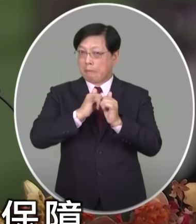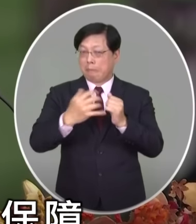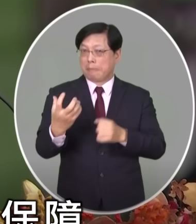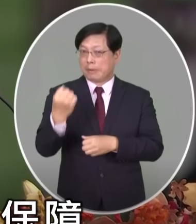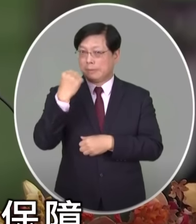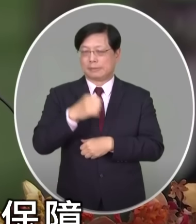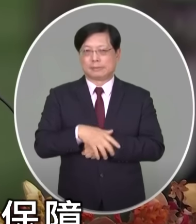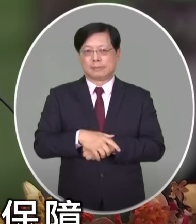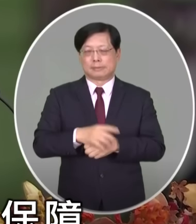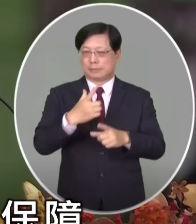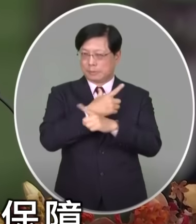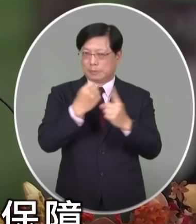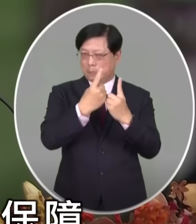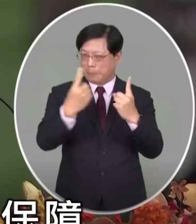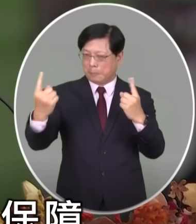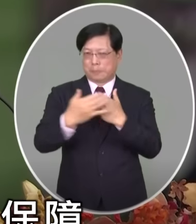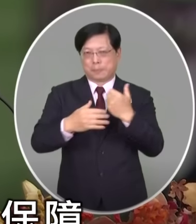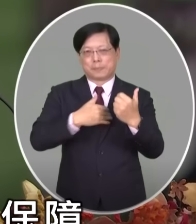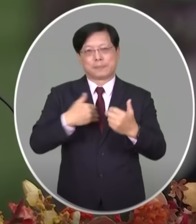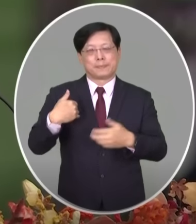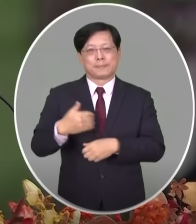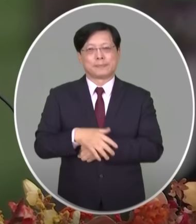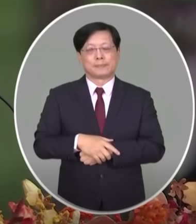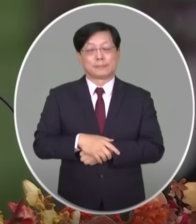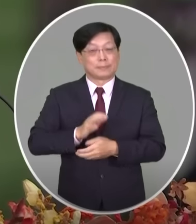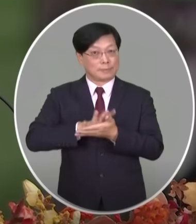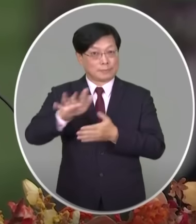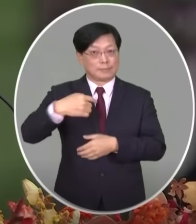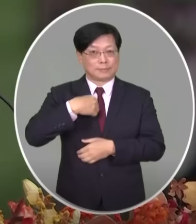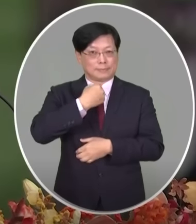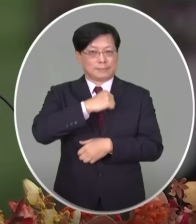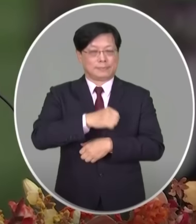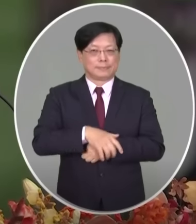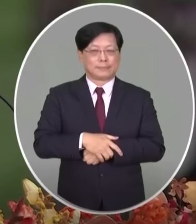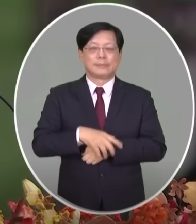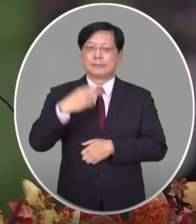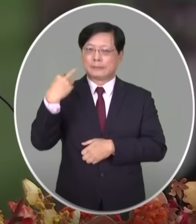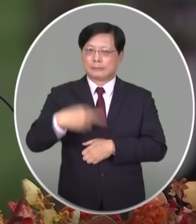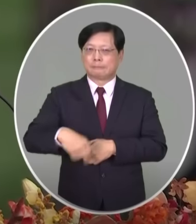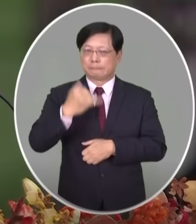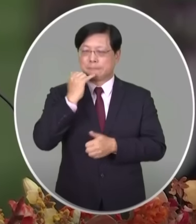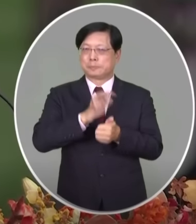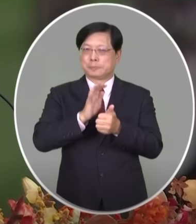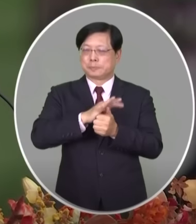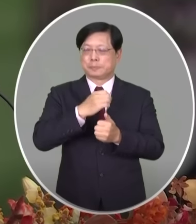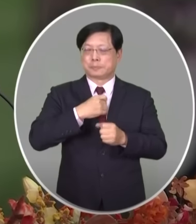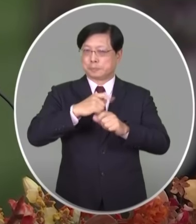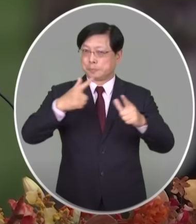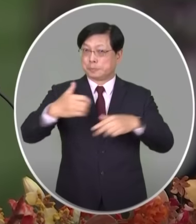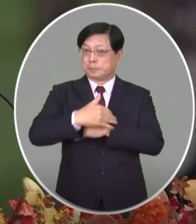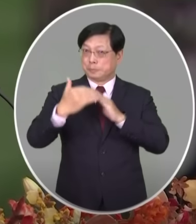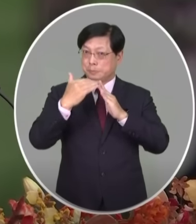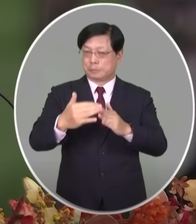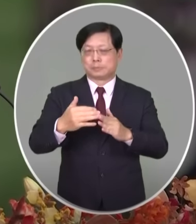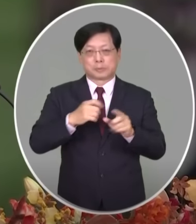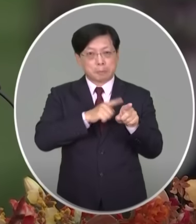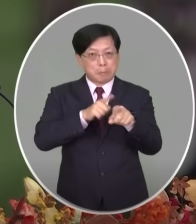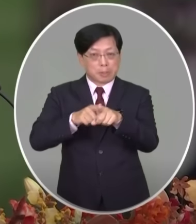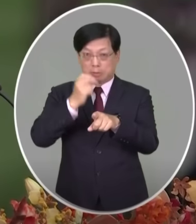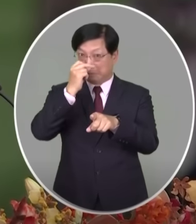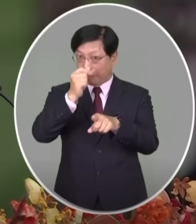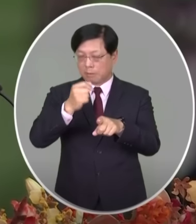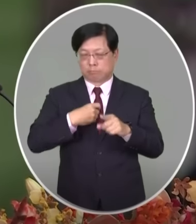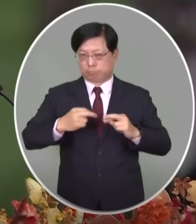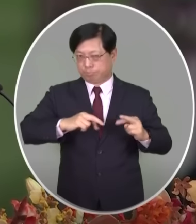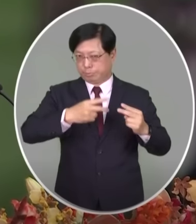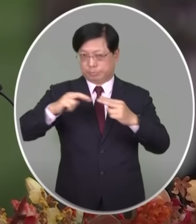利受到保障。未来的台湾更要让每一个县市依据特色发展，